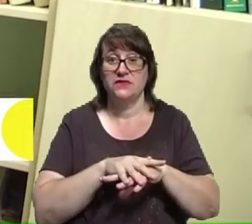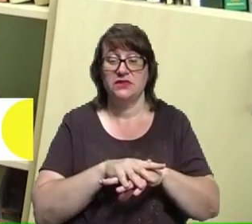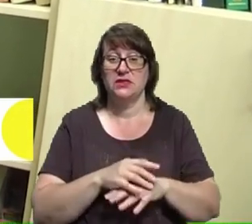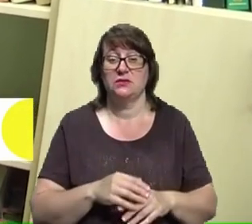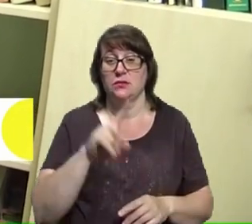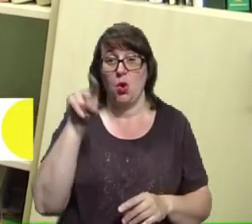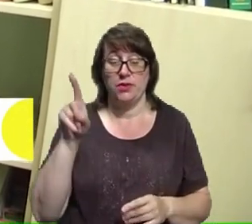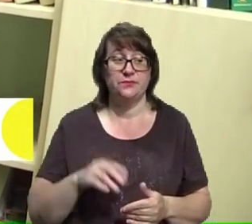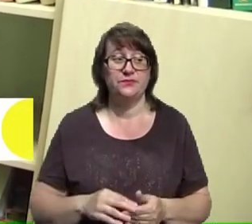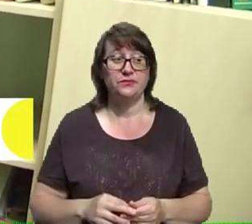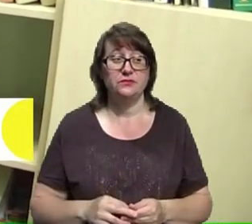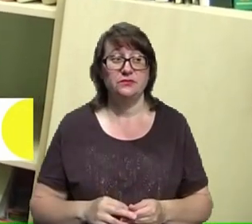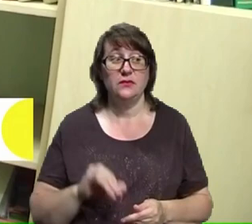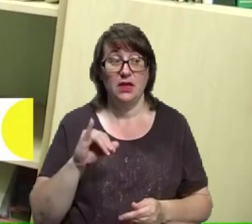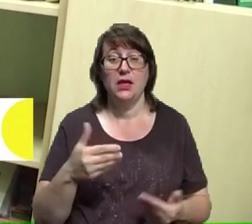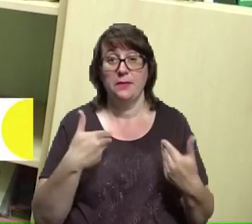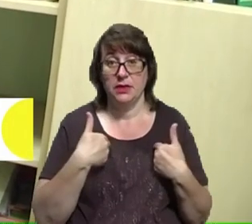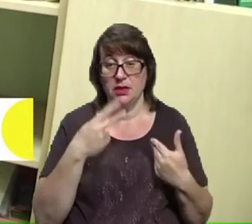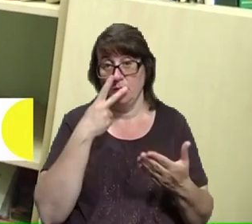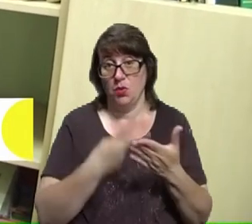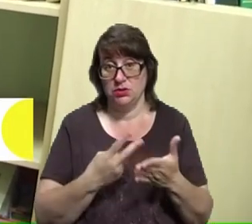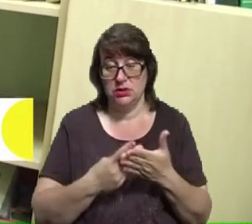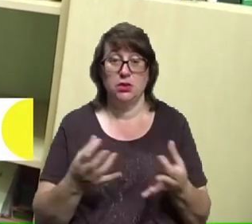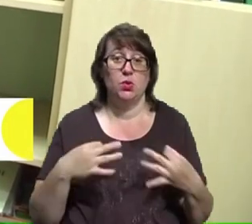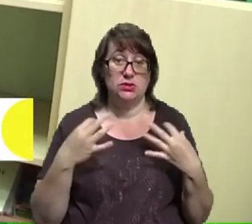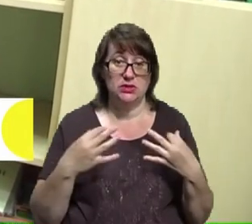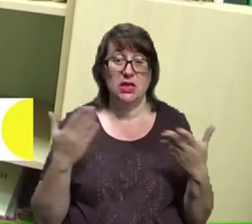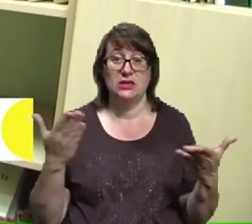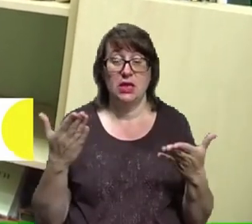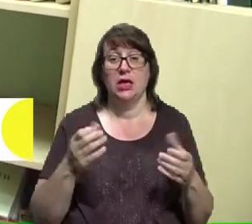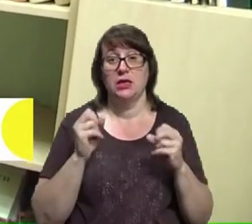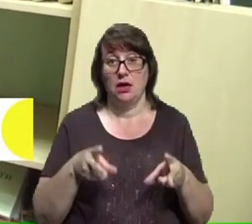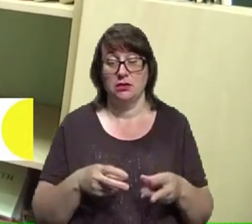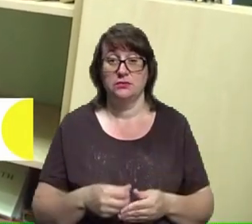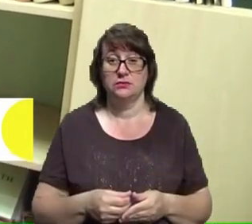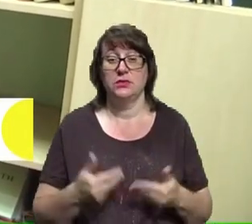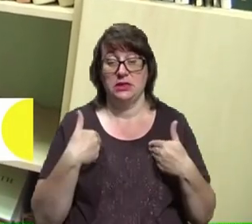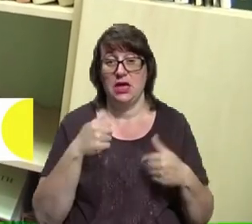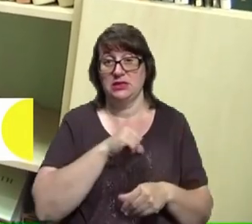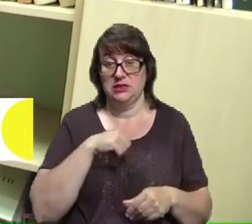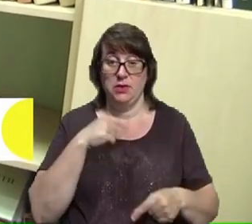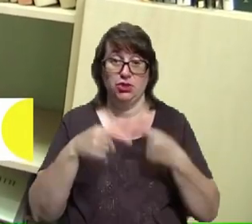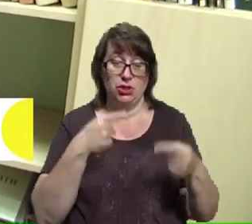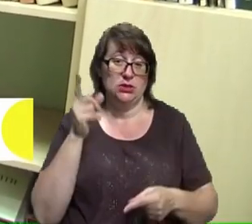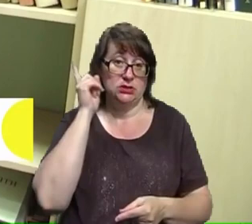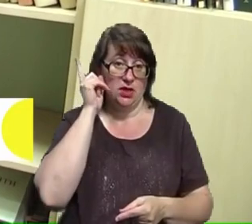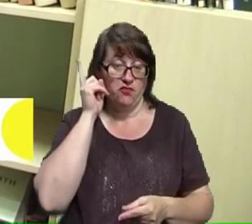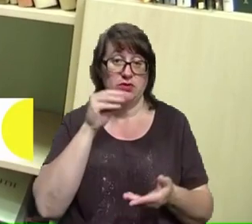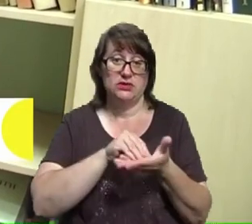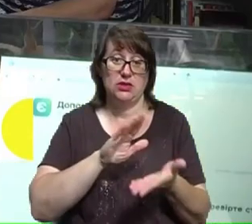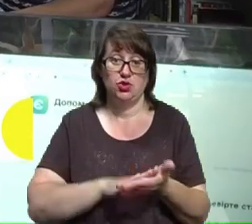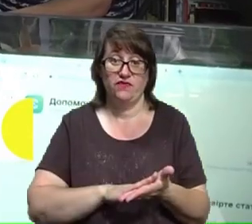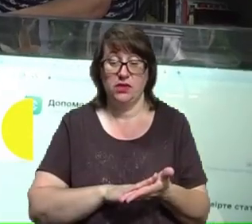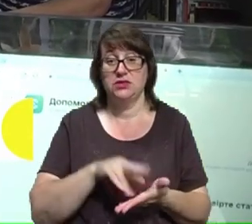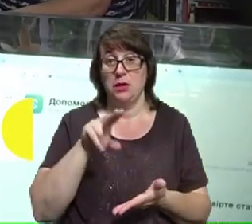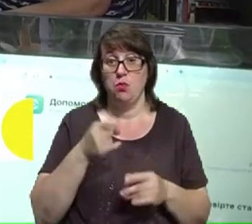І мені показали і розказали, де воно і як. І я сама через смартфон зареєструвалася, потім